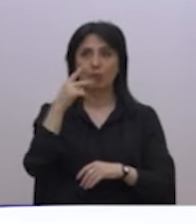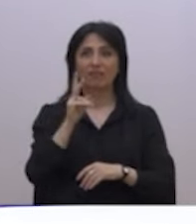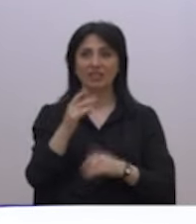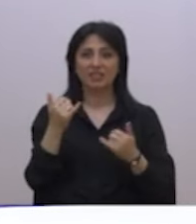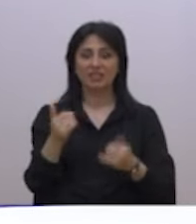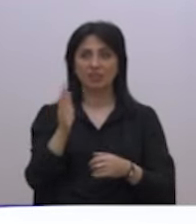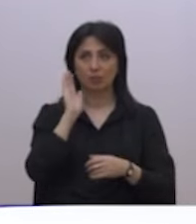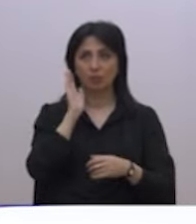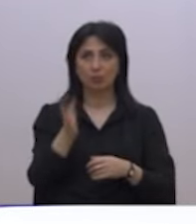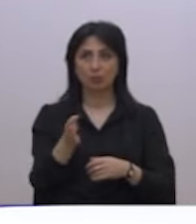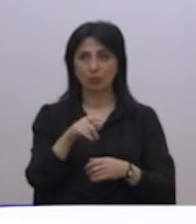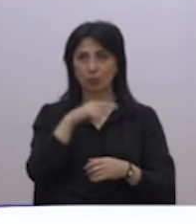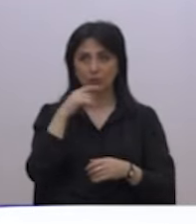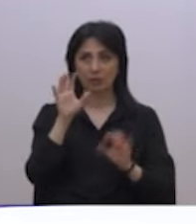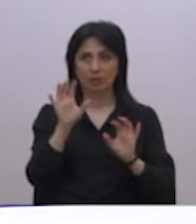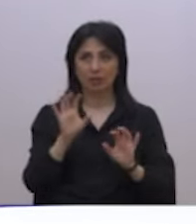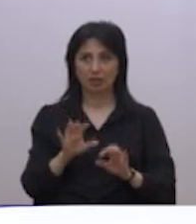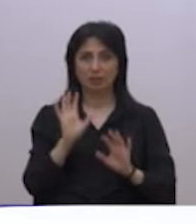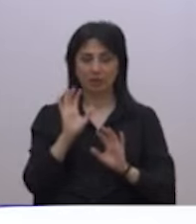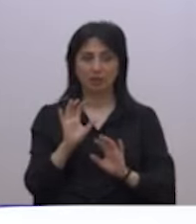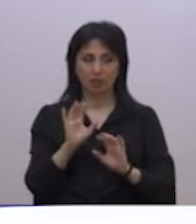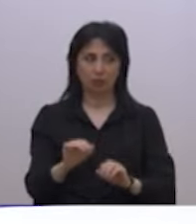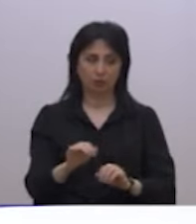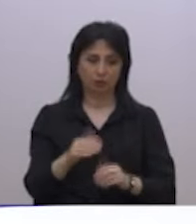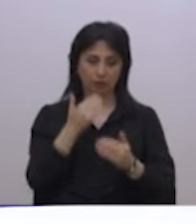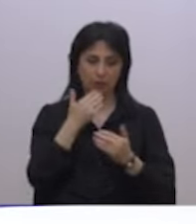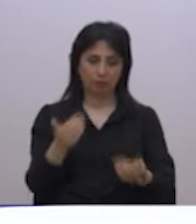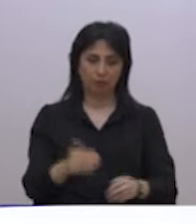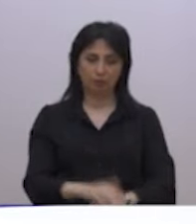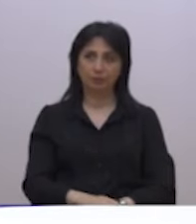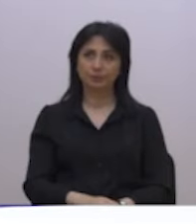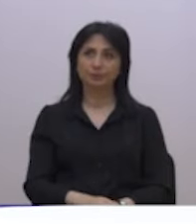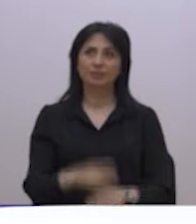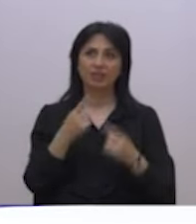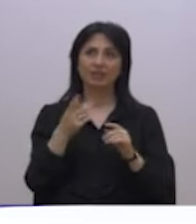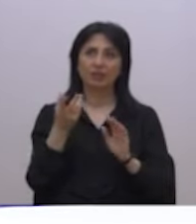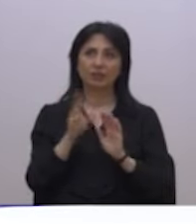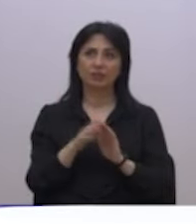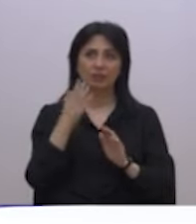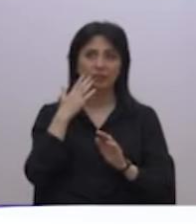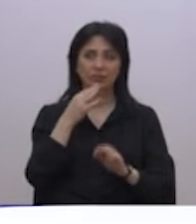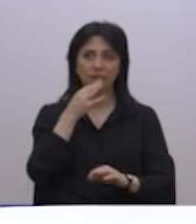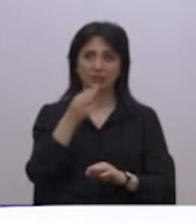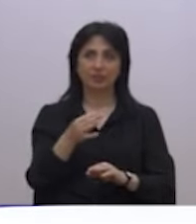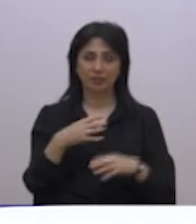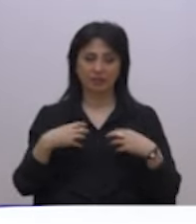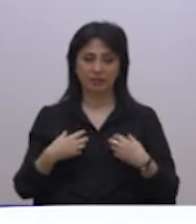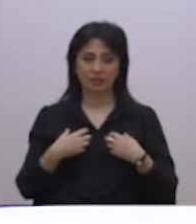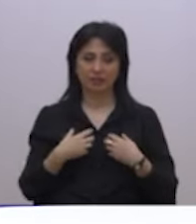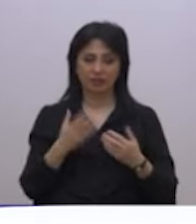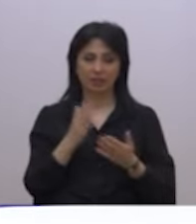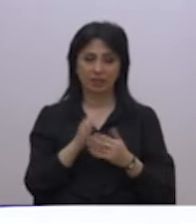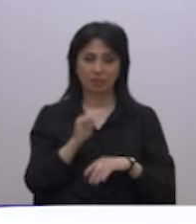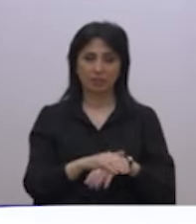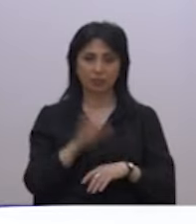დღეს აპირებს რუსულ კანონს მხარი დაუჭიროს საბოლოოდ. და სხვათა შორის სიმართლე გითხრათ, სევდიანია ასევე ის